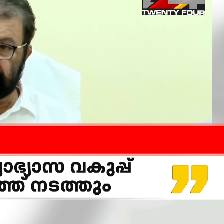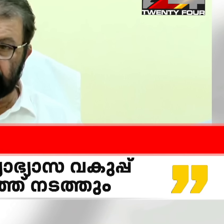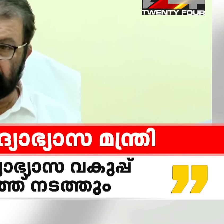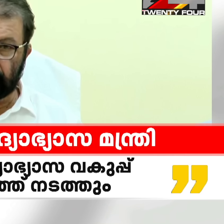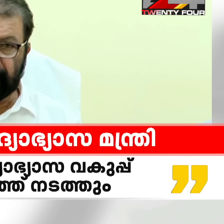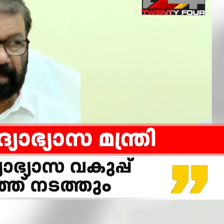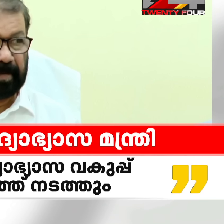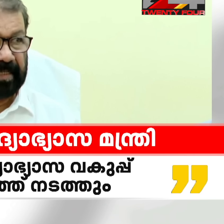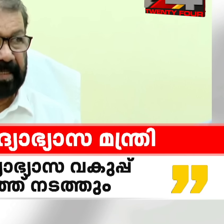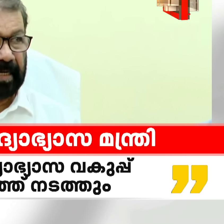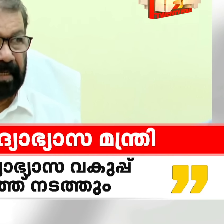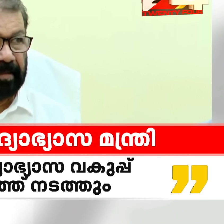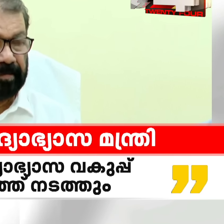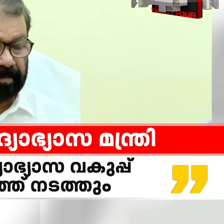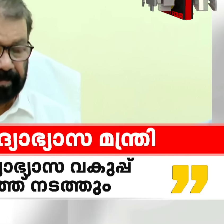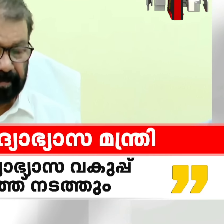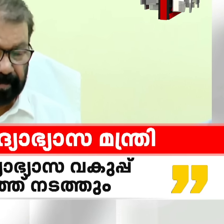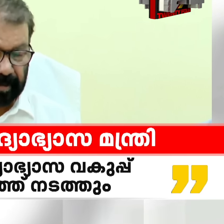വയനാട്ടിലെ ദുരന്തബാധിത പ്രദേശങ്ങൾ